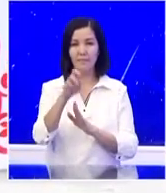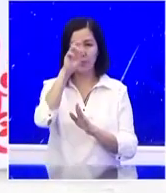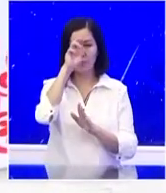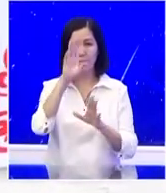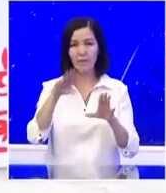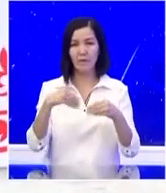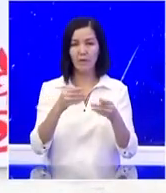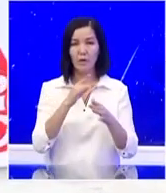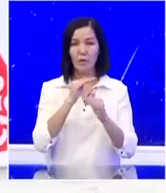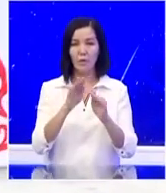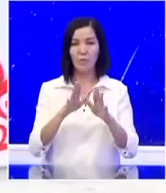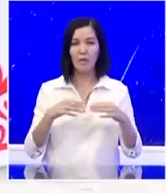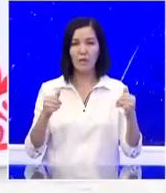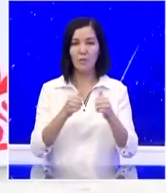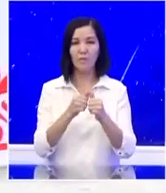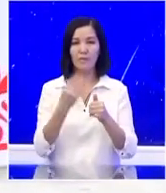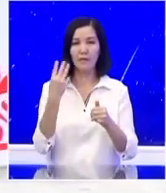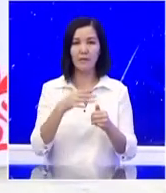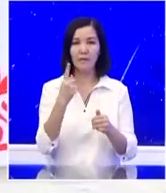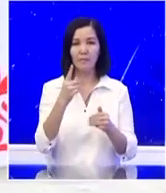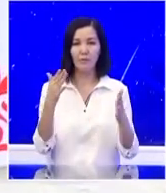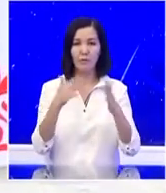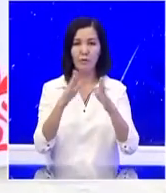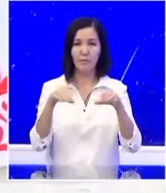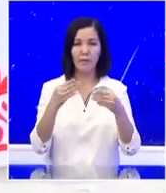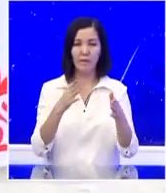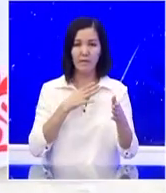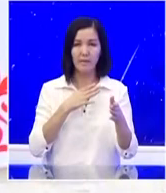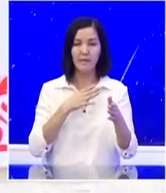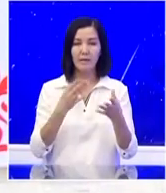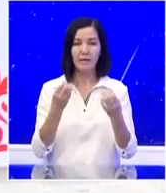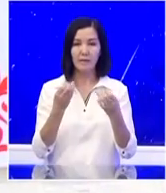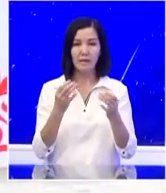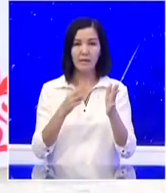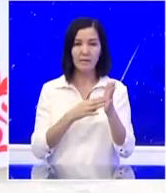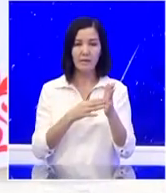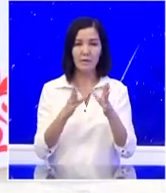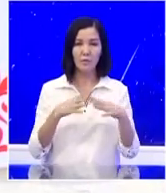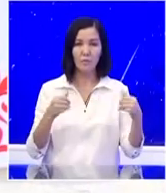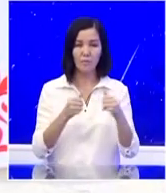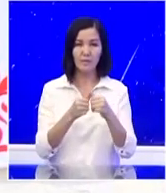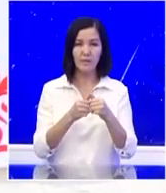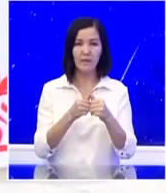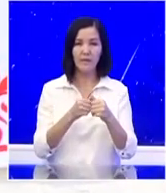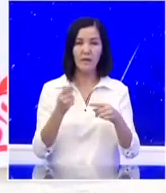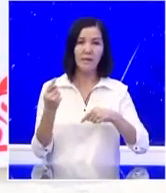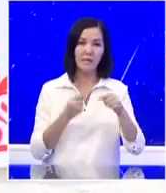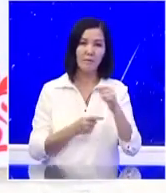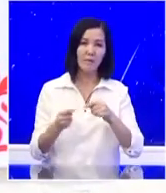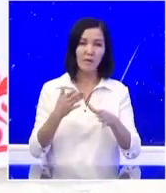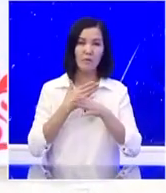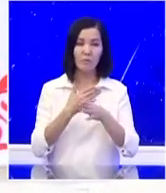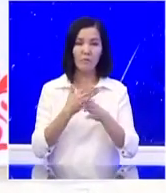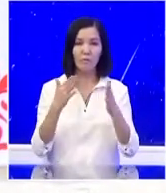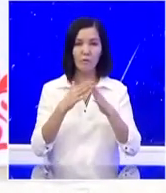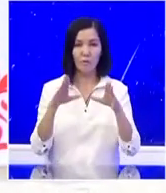тарапынан көп балалы отбасыларға 41 үй алынып берілді. Оның сыртында 8 отбасына осы кәсіпкерлердің арқасында,